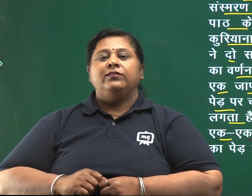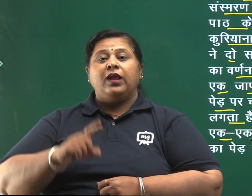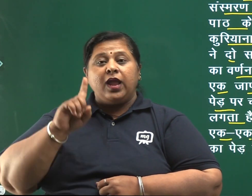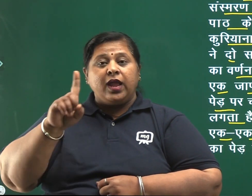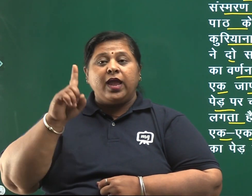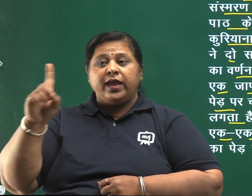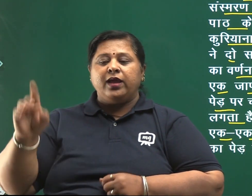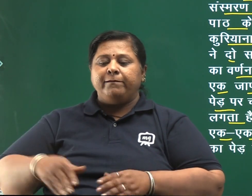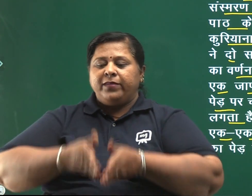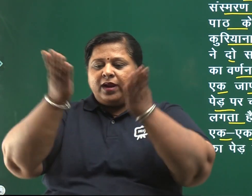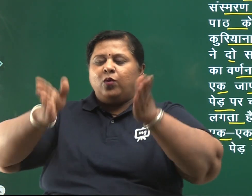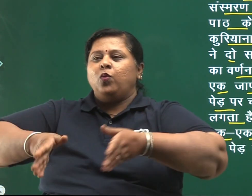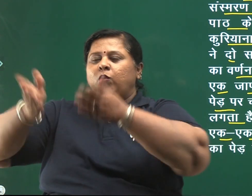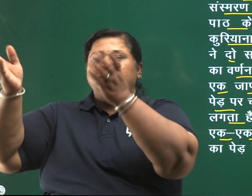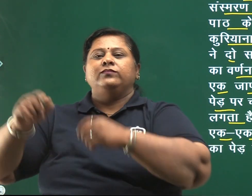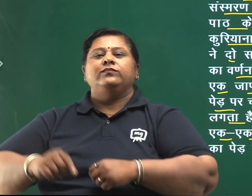एक एक पेड़ को